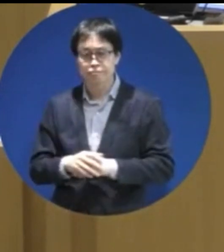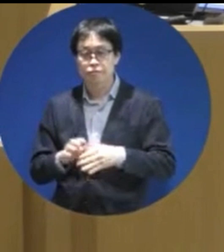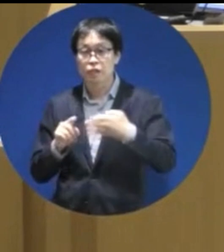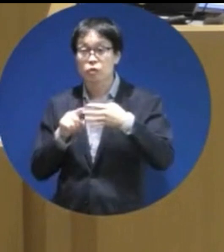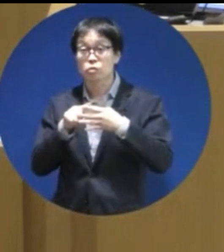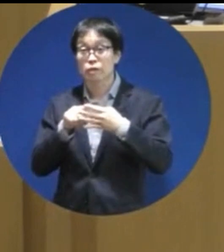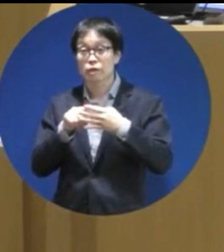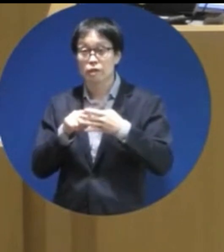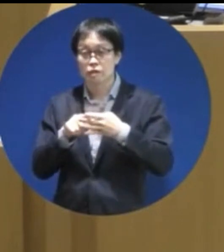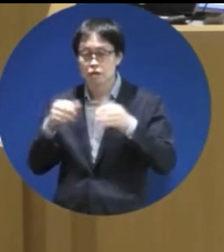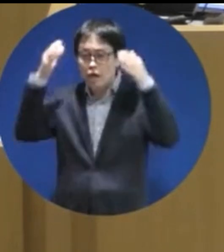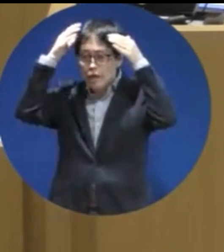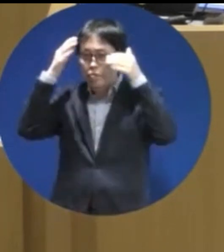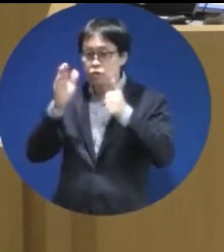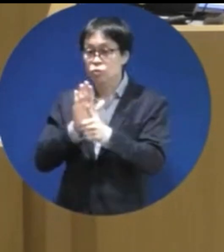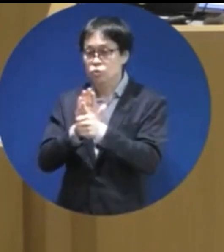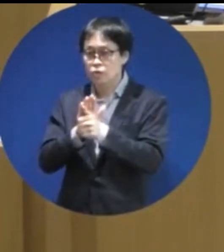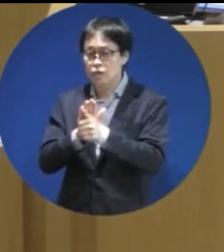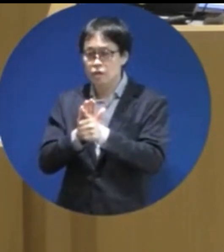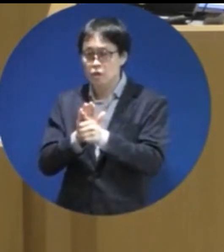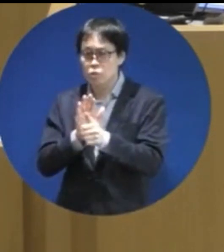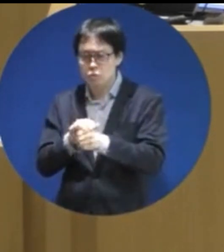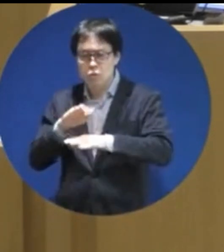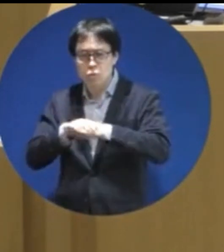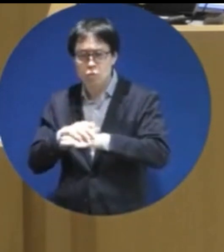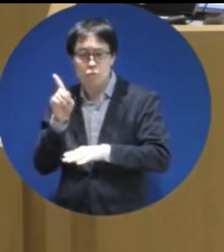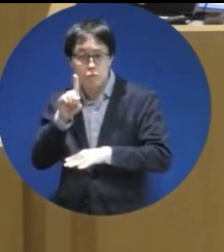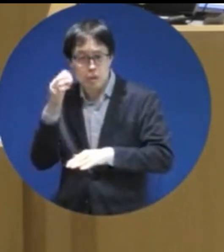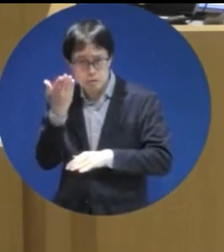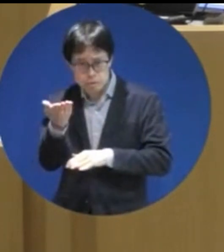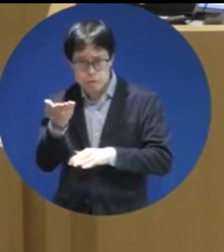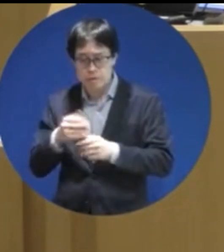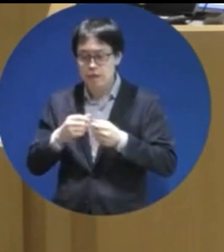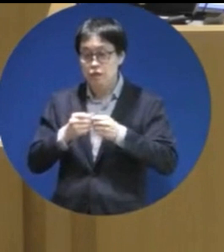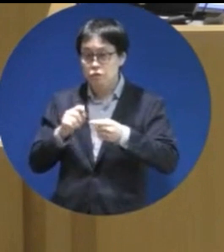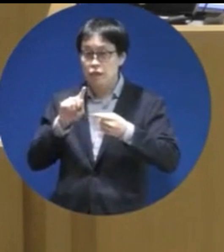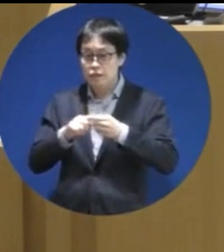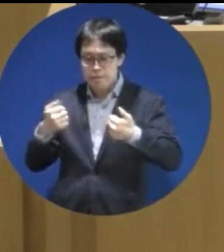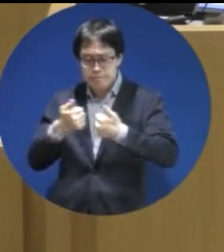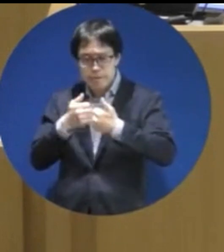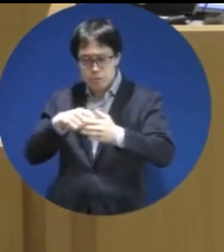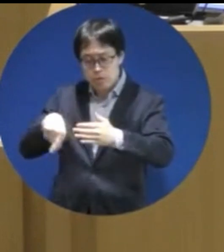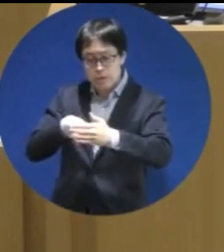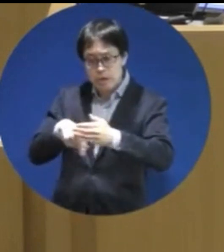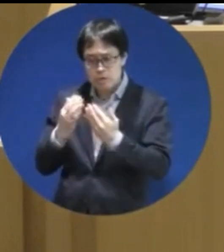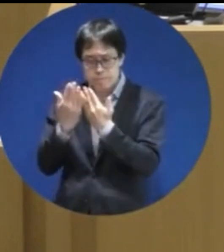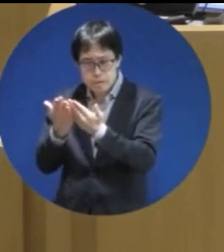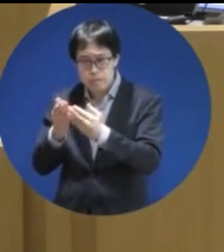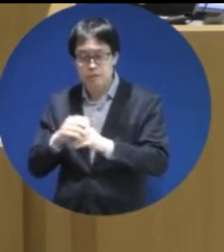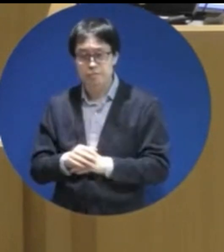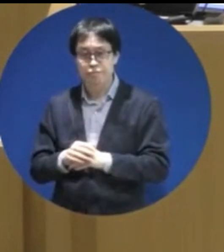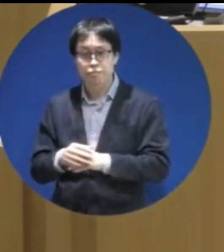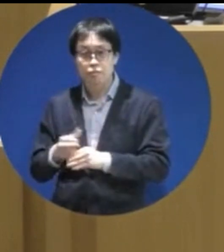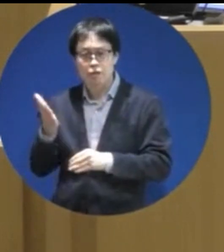目は、ヘルメットの助成や補助はどのようなスキームを考えていますでしょうか。具体的に検討している内容を伺いたいです。先